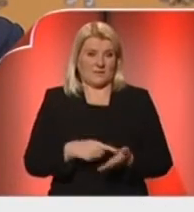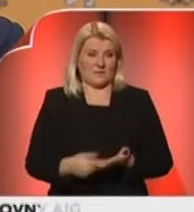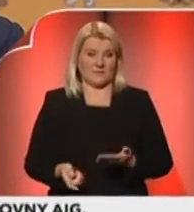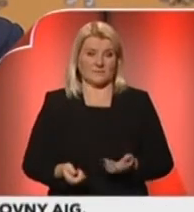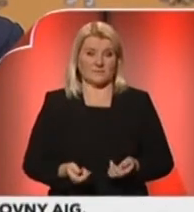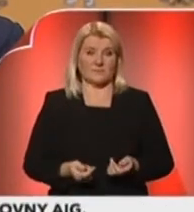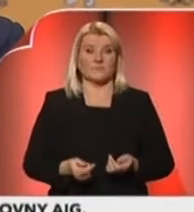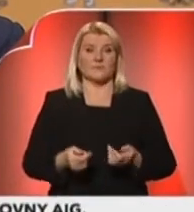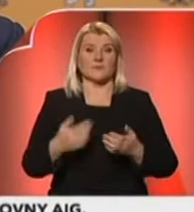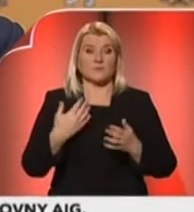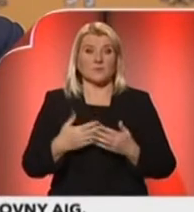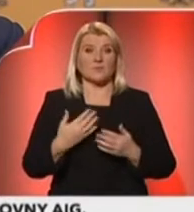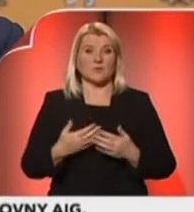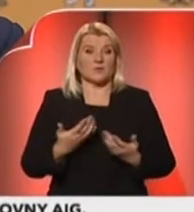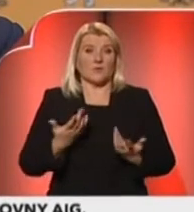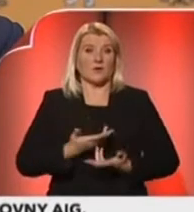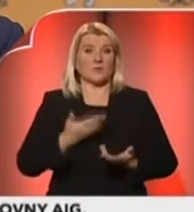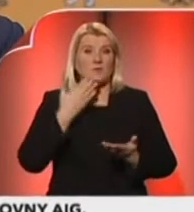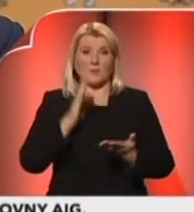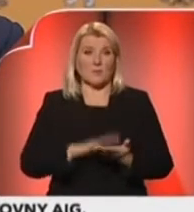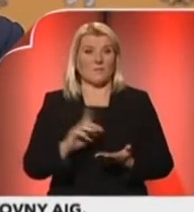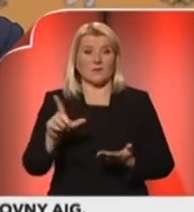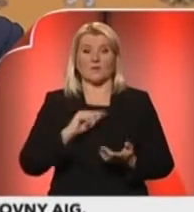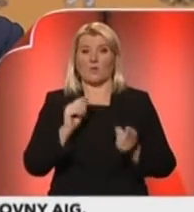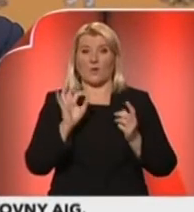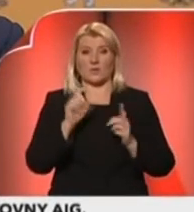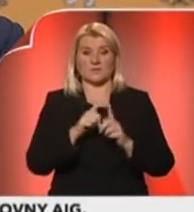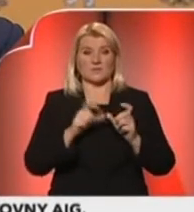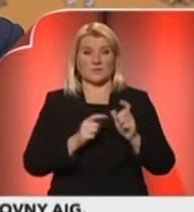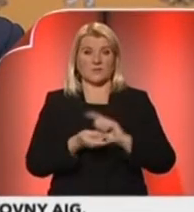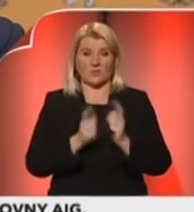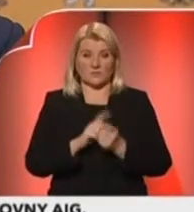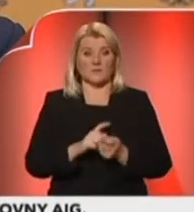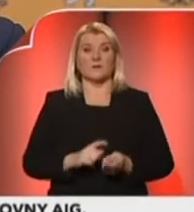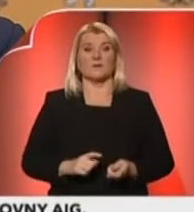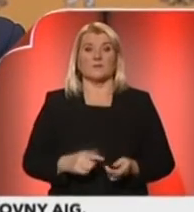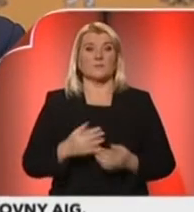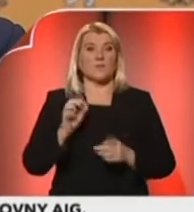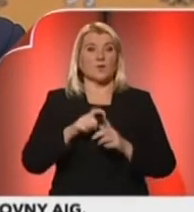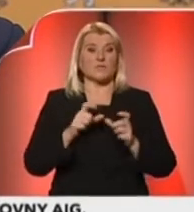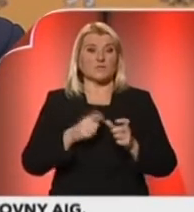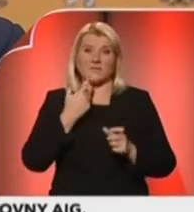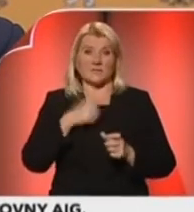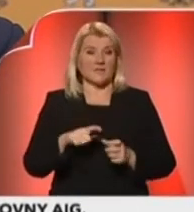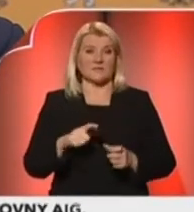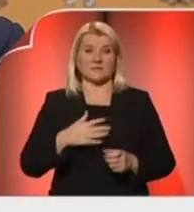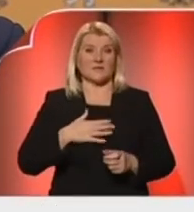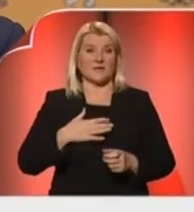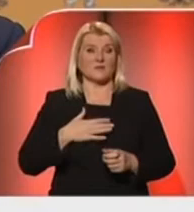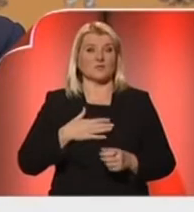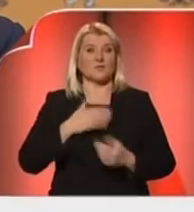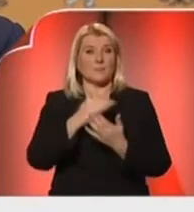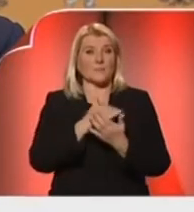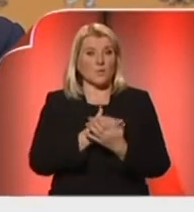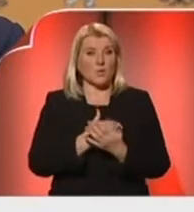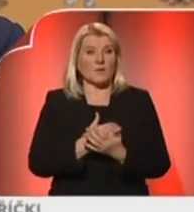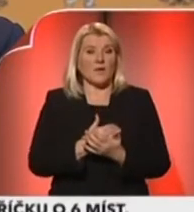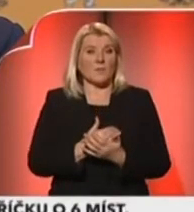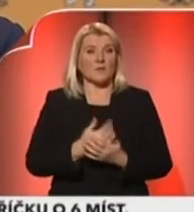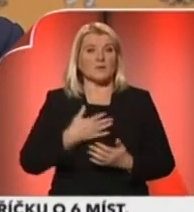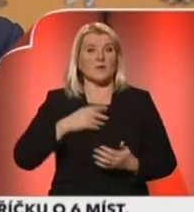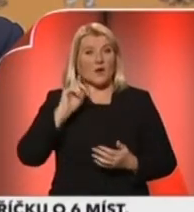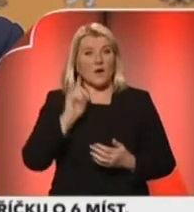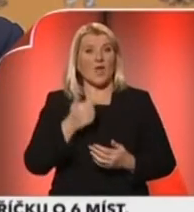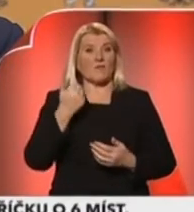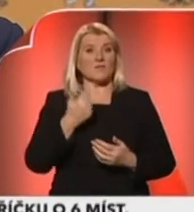o té politické straně. Prostě jsme se nedokázali s ODS shodnout. ODS nechtěla ty naše vlajkové lodi, kvůli kterým jsme od